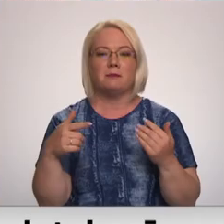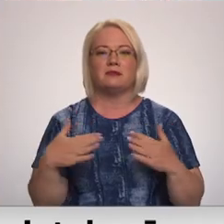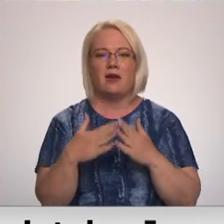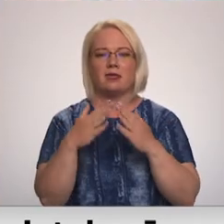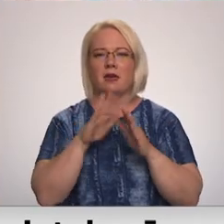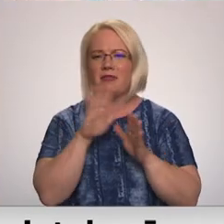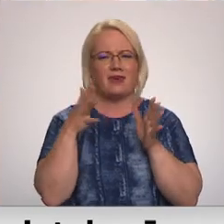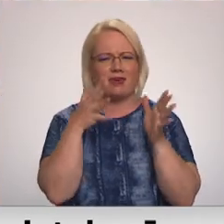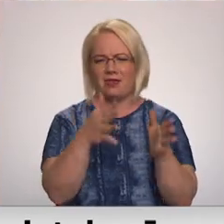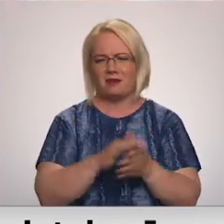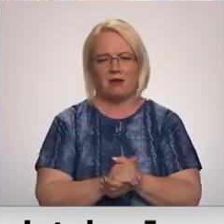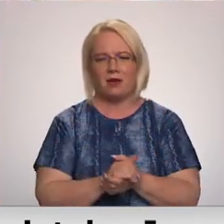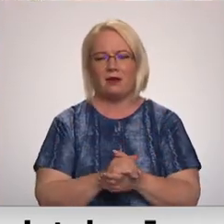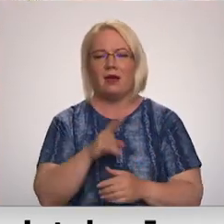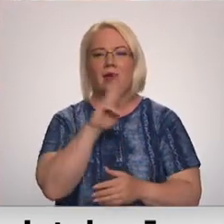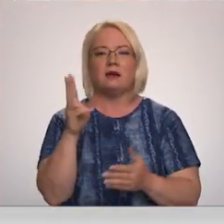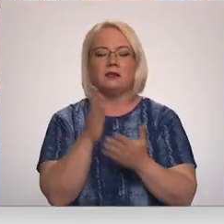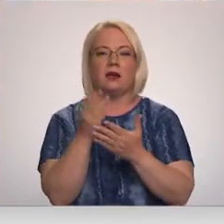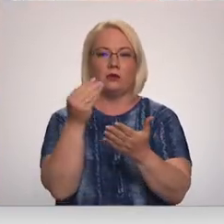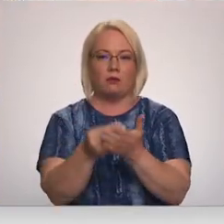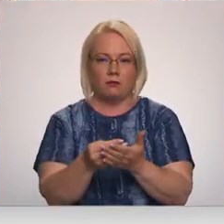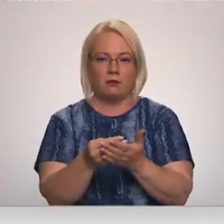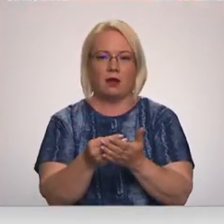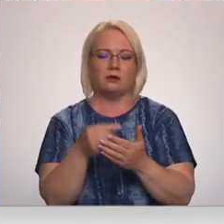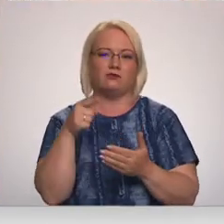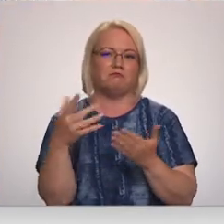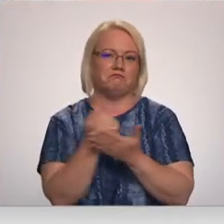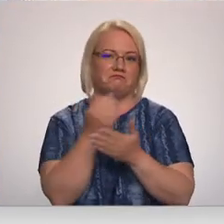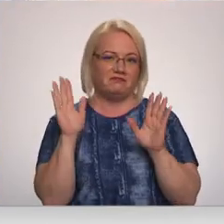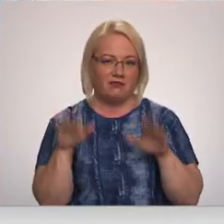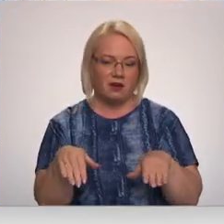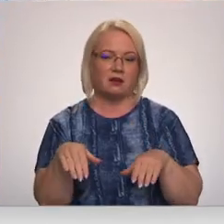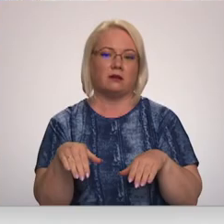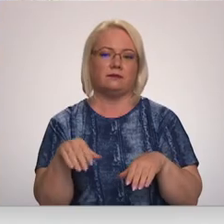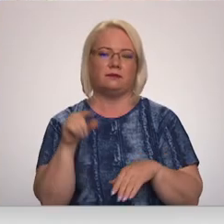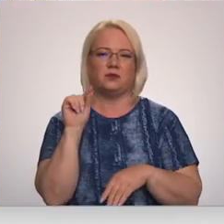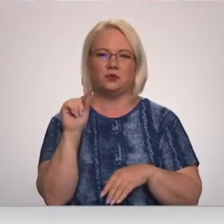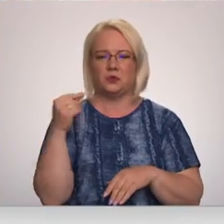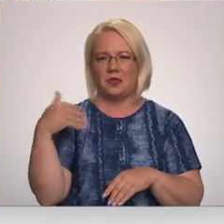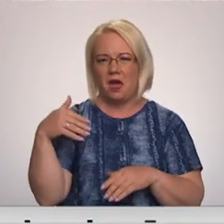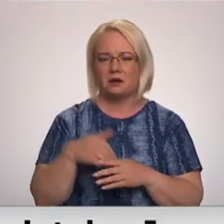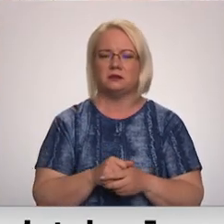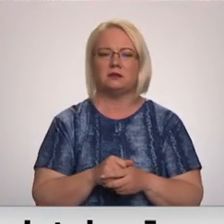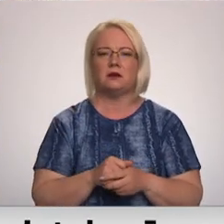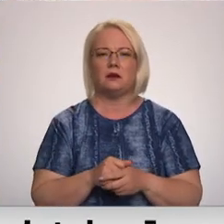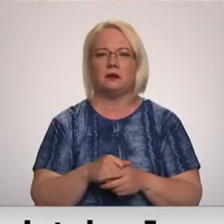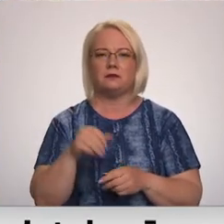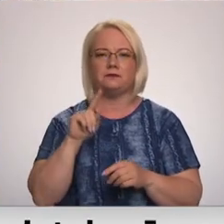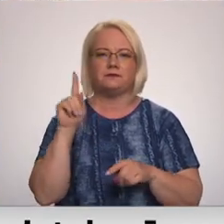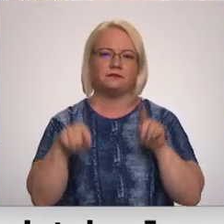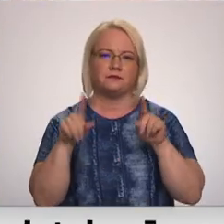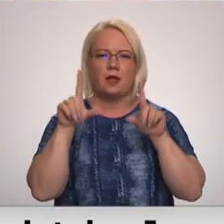svētkiem neietekmē. Tas, kas tika nopirkts, tas ir šeit pieejams, ir nu, mazliet dārgs. Mazliet ir